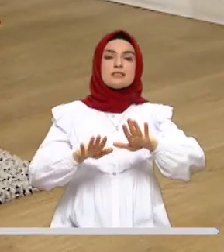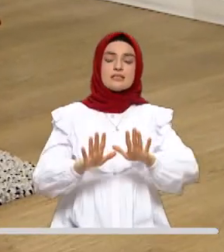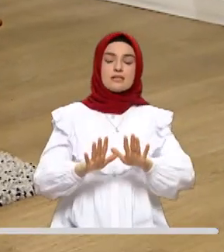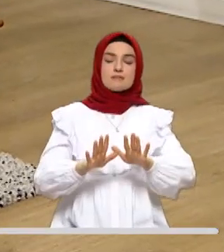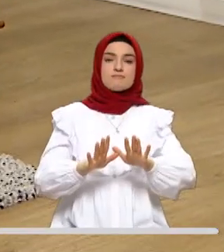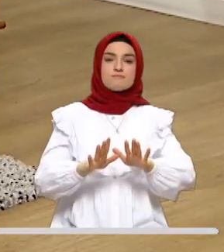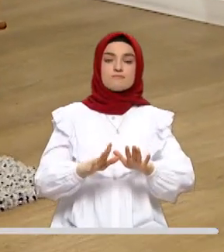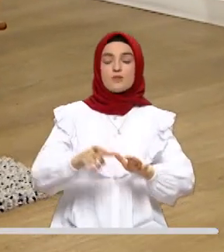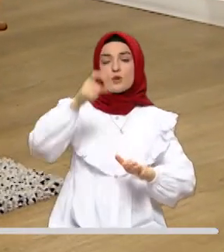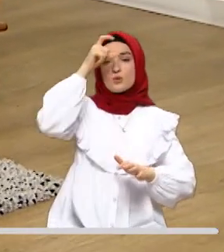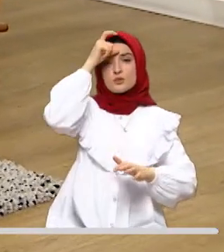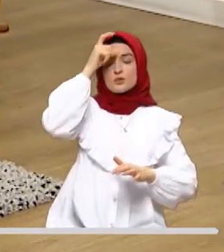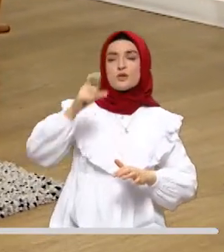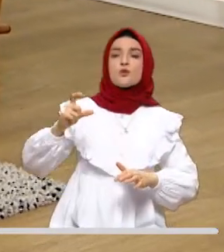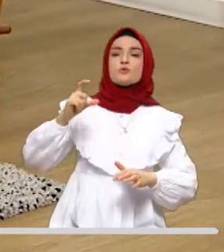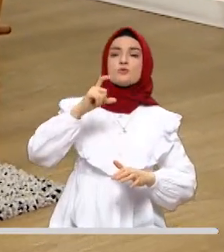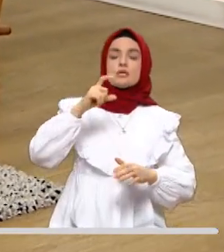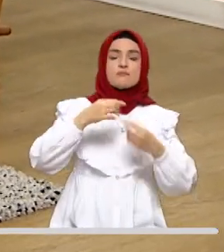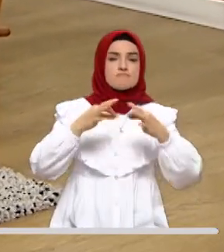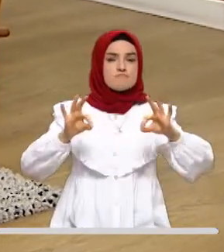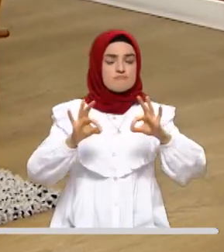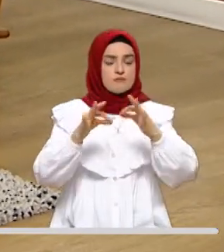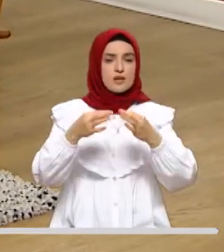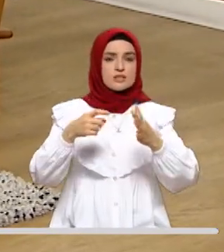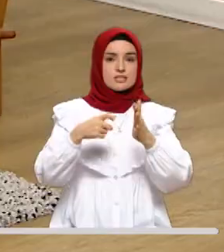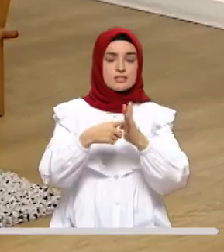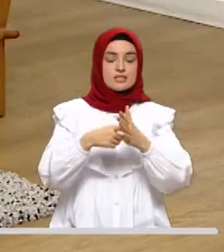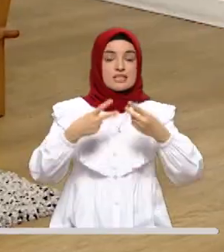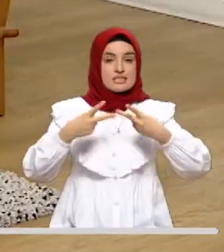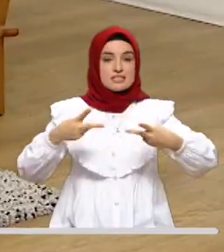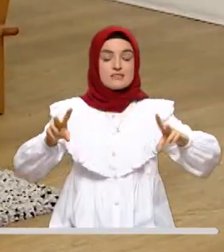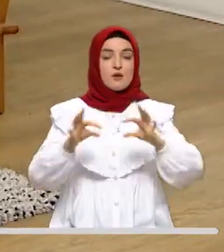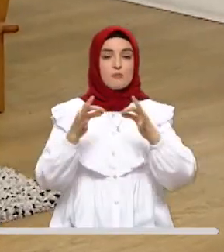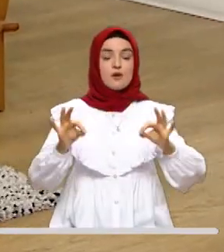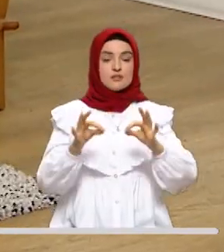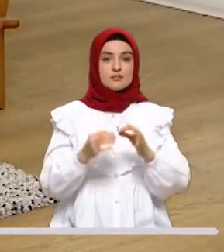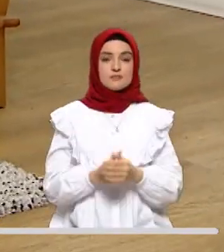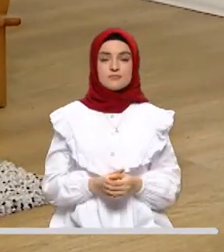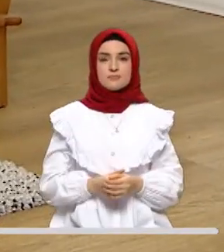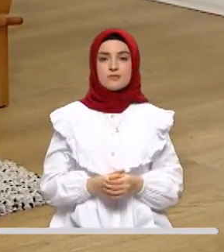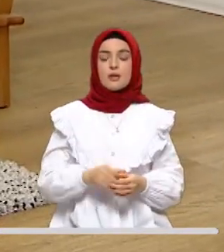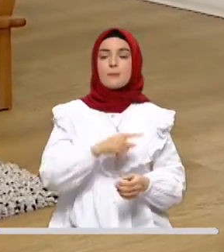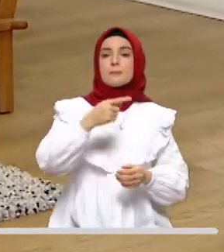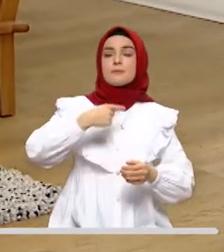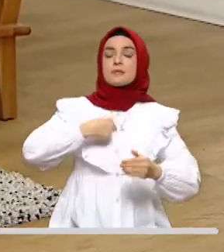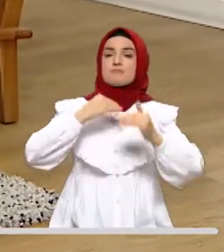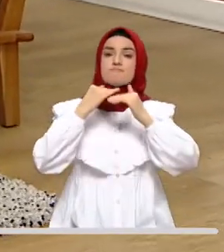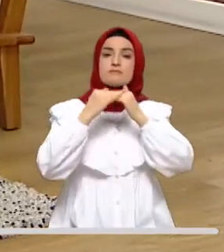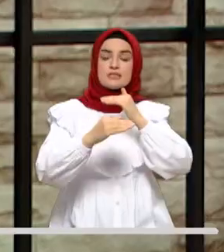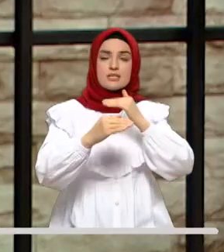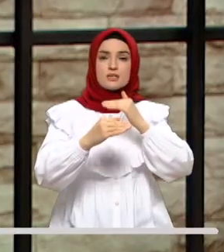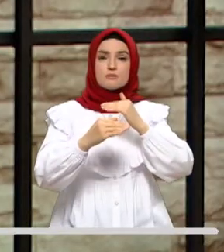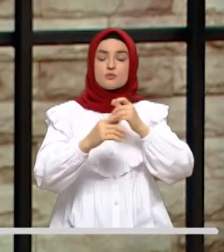İstiklal Marşı. Ve unutmayalım, bizim milletimizin iki kurucu ve koruyucu marşı var, metni